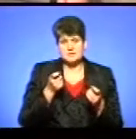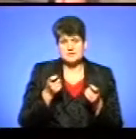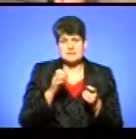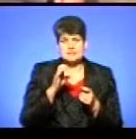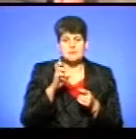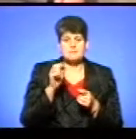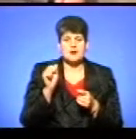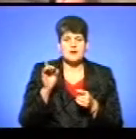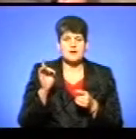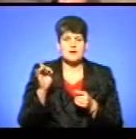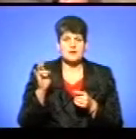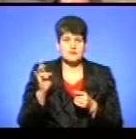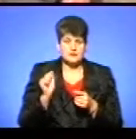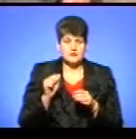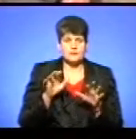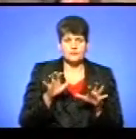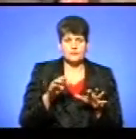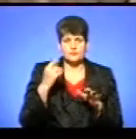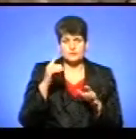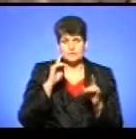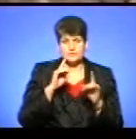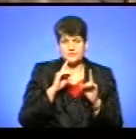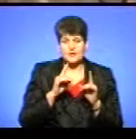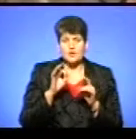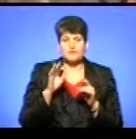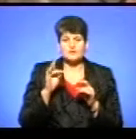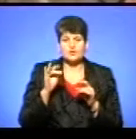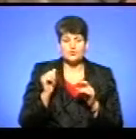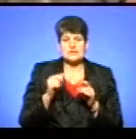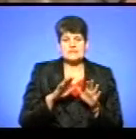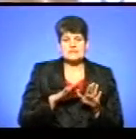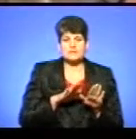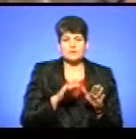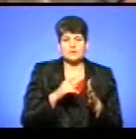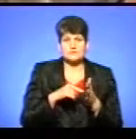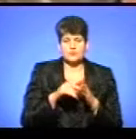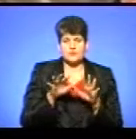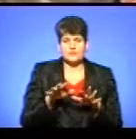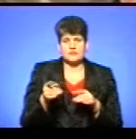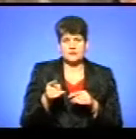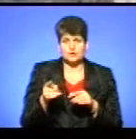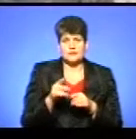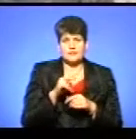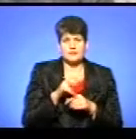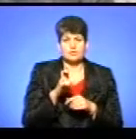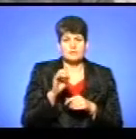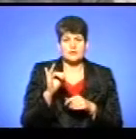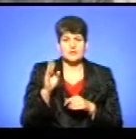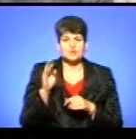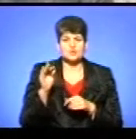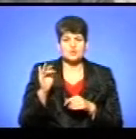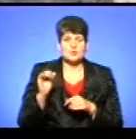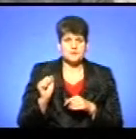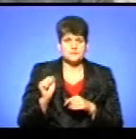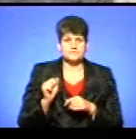Степану Барні, голові обласної ради Віктору Овчаруку та заступнику міського голови Тернополя Леоніду Бицюрі.